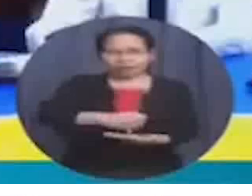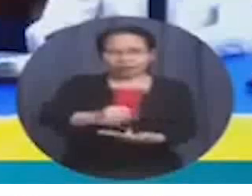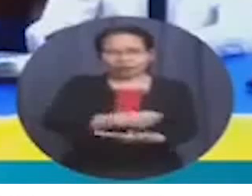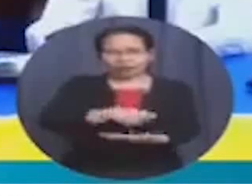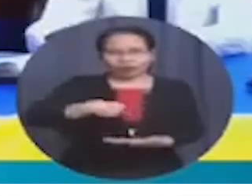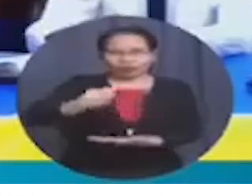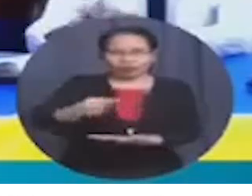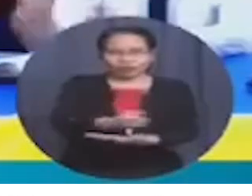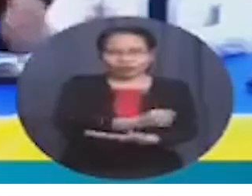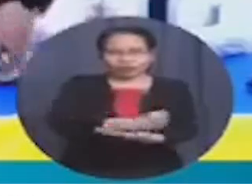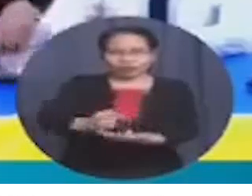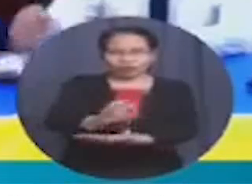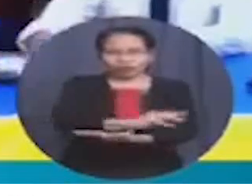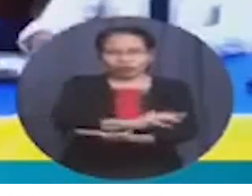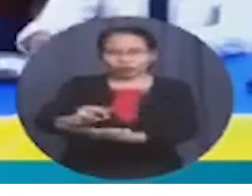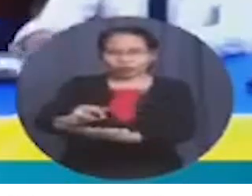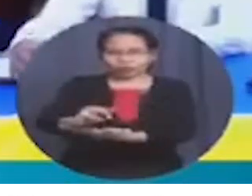Ang sabi doon sa kanta nila,